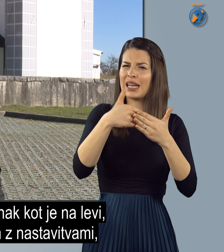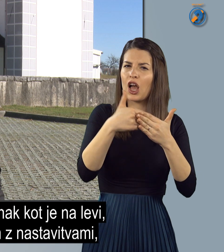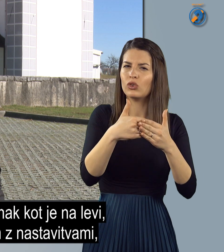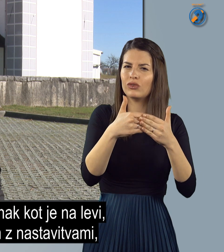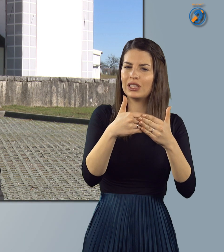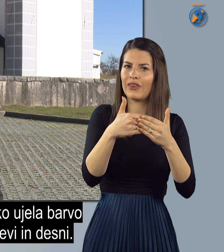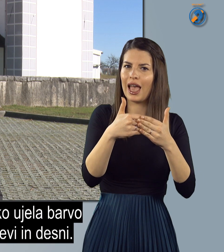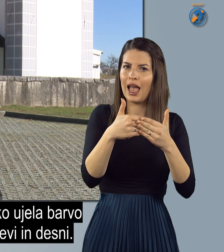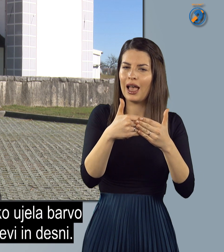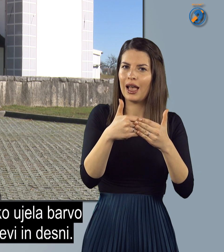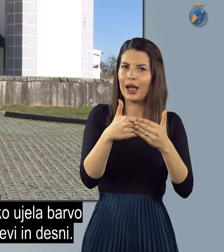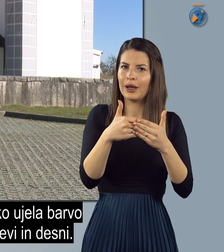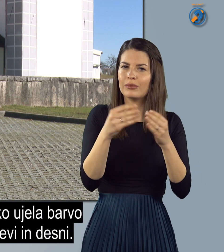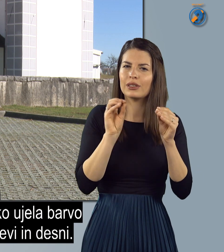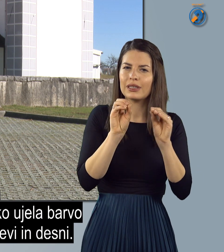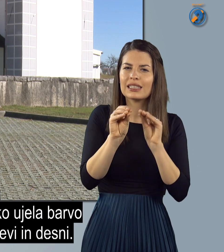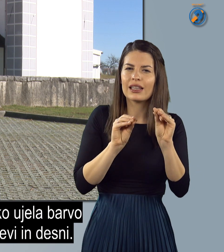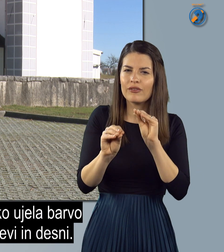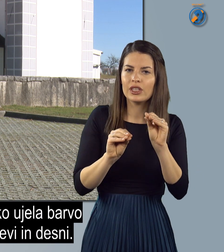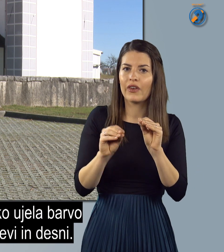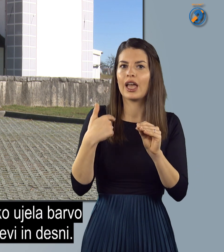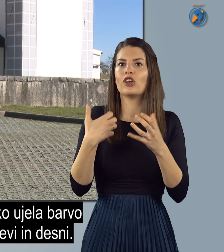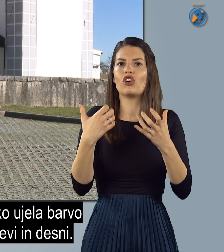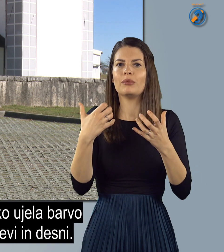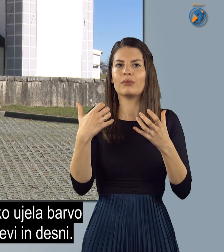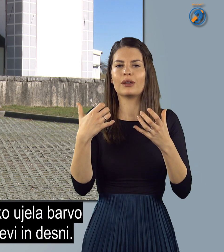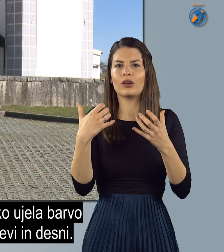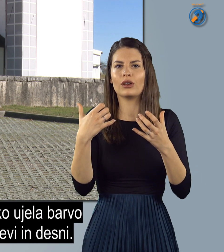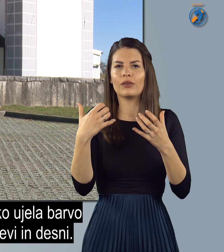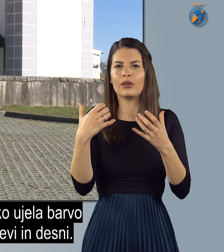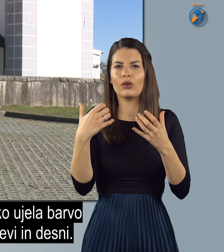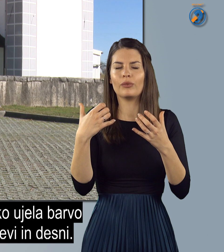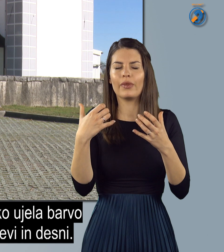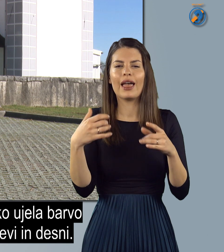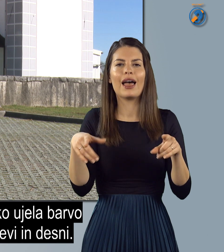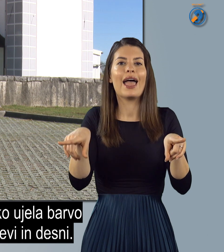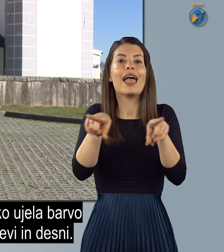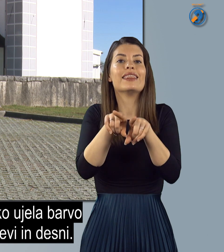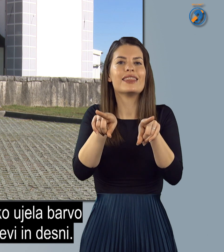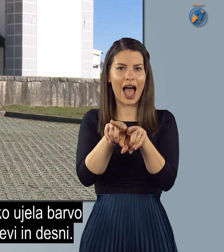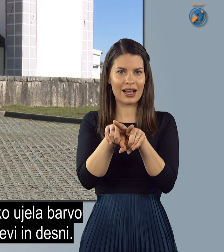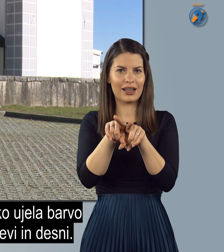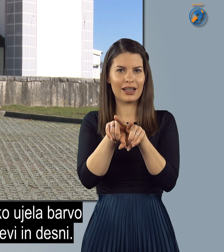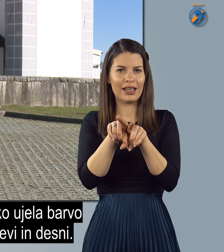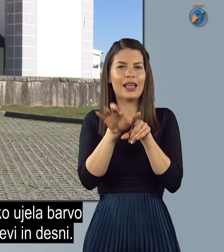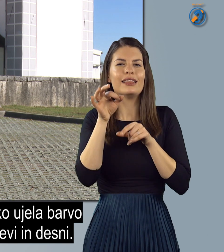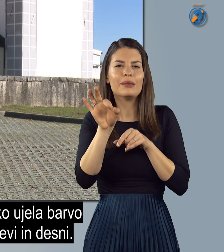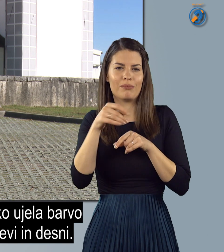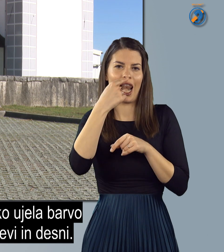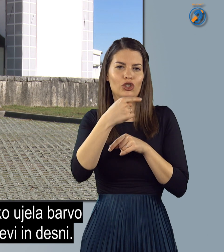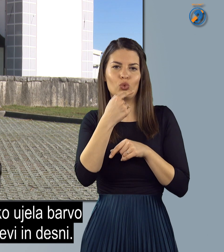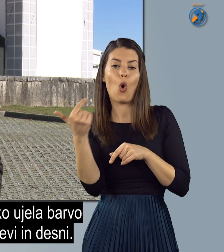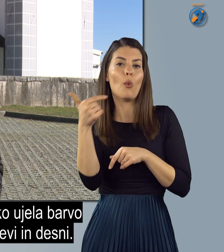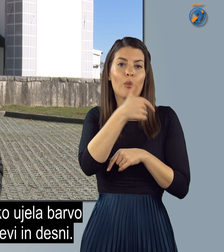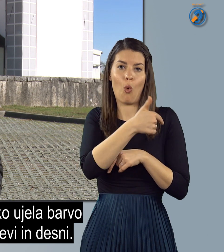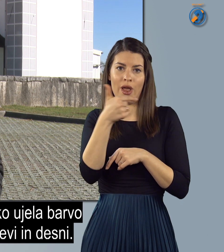fittingi, da bi nekako ujela enako enako barvo glasu